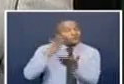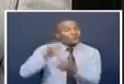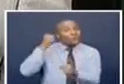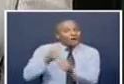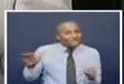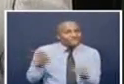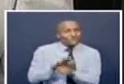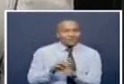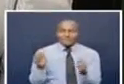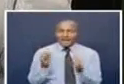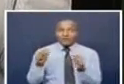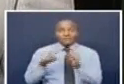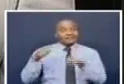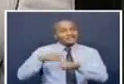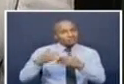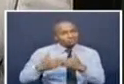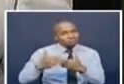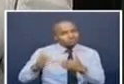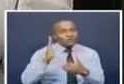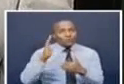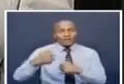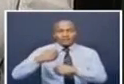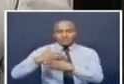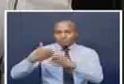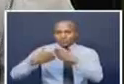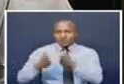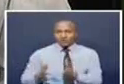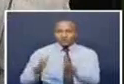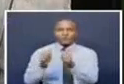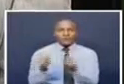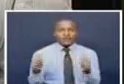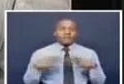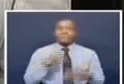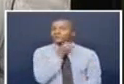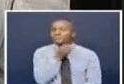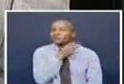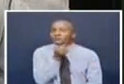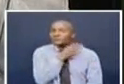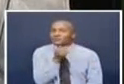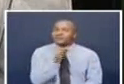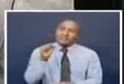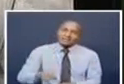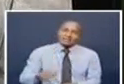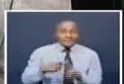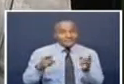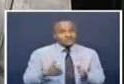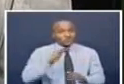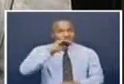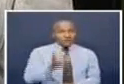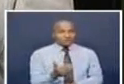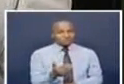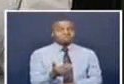muda ikiendelea tutakuwa tunatengeneza hizo barabara. Na wananchi wamgeu kulalamika wengine barabara za town kaziweke